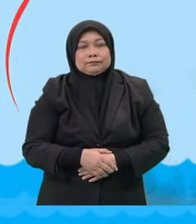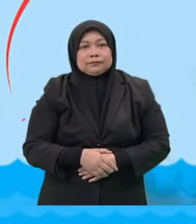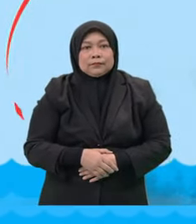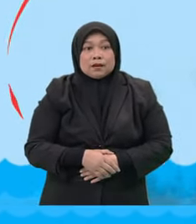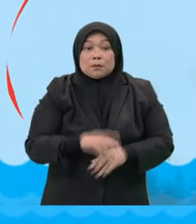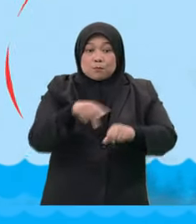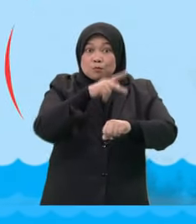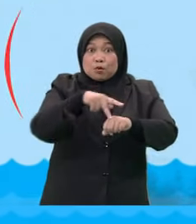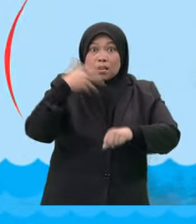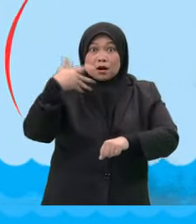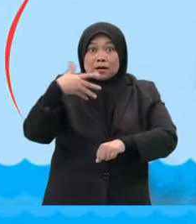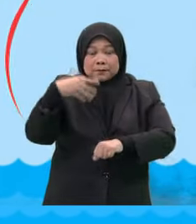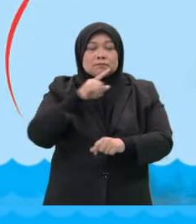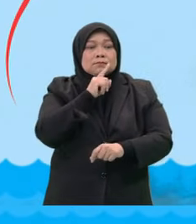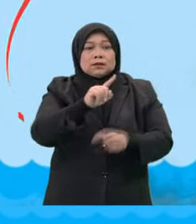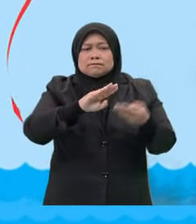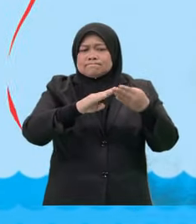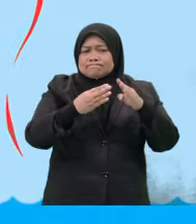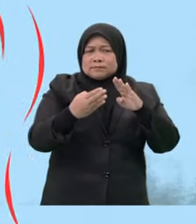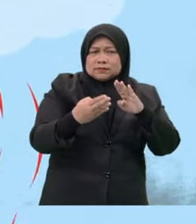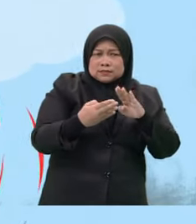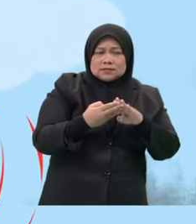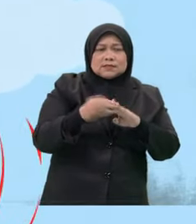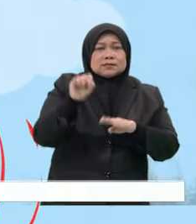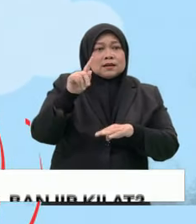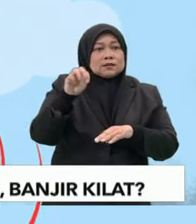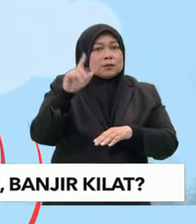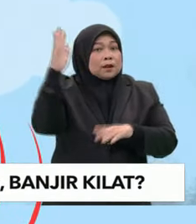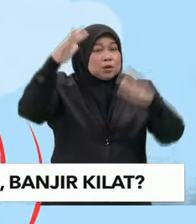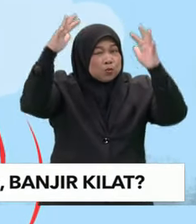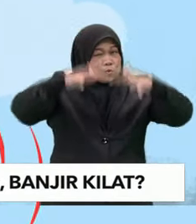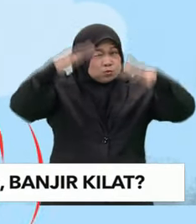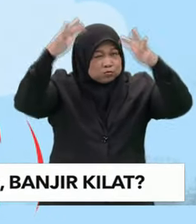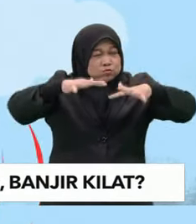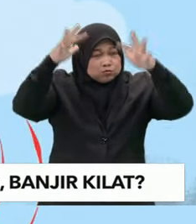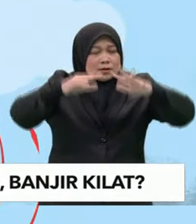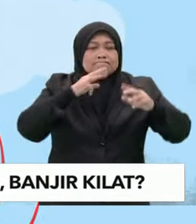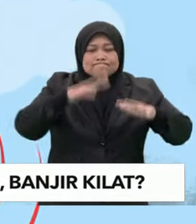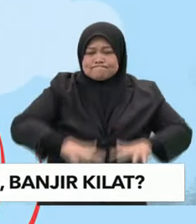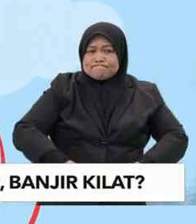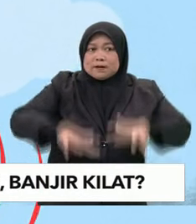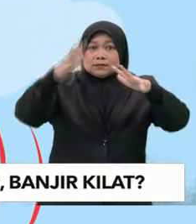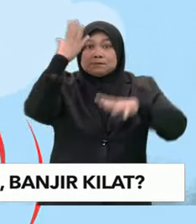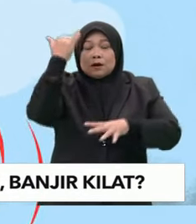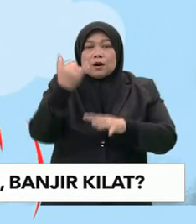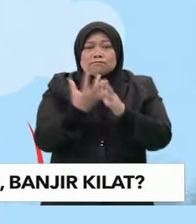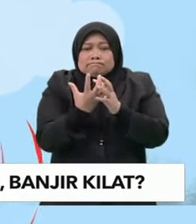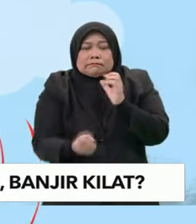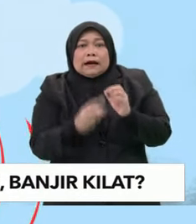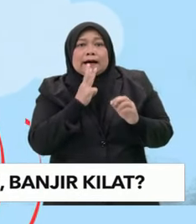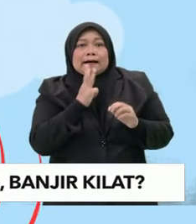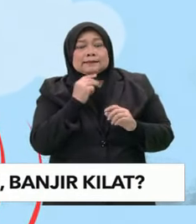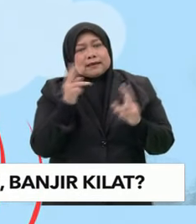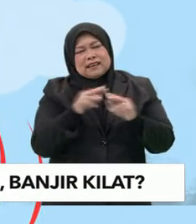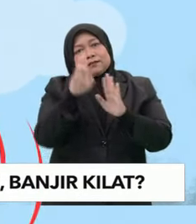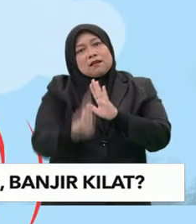Pulau Haba juga meningkatkan pembentukan nukleus higroskopik dan menyebabkan hujan lebat, seterusnya banjir kerana kadar telap air di kawasan bandar adalah